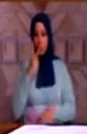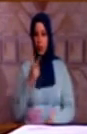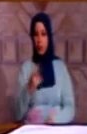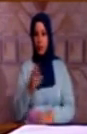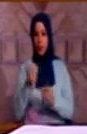الفاصل هذا اللقاء